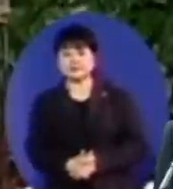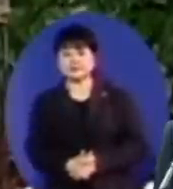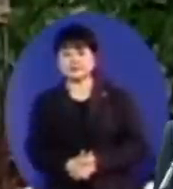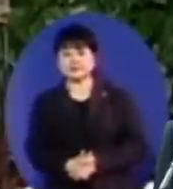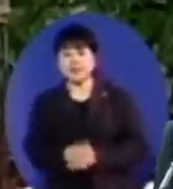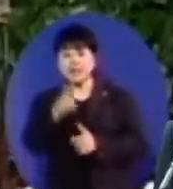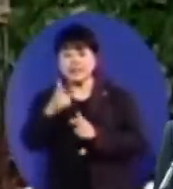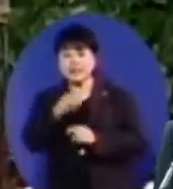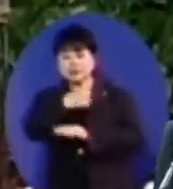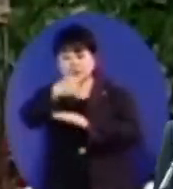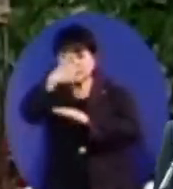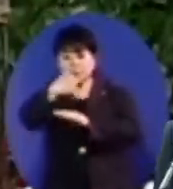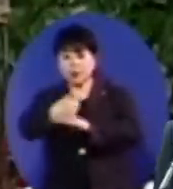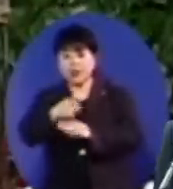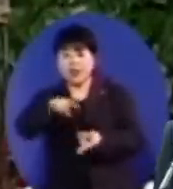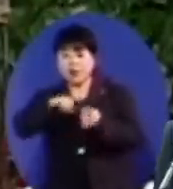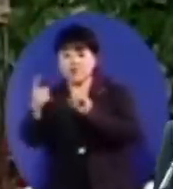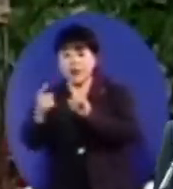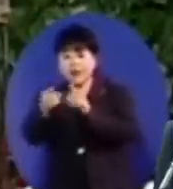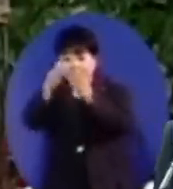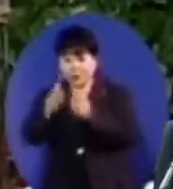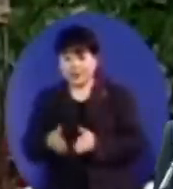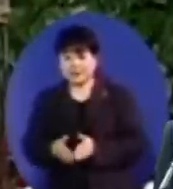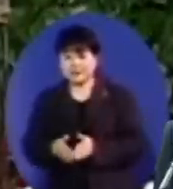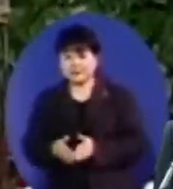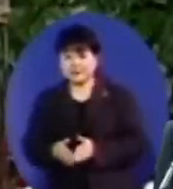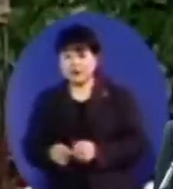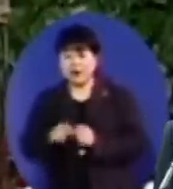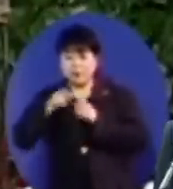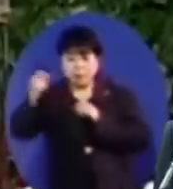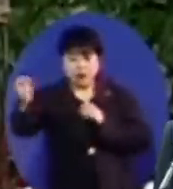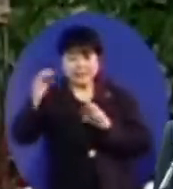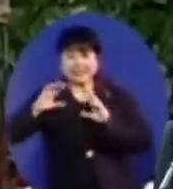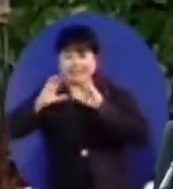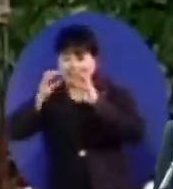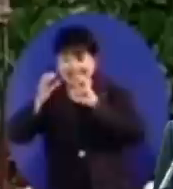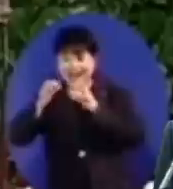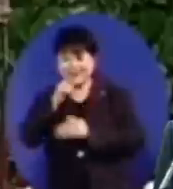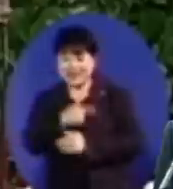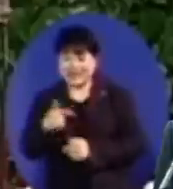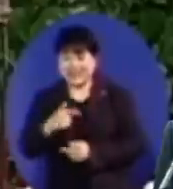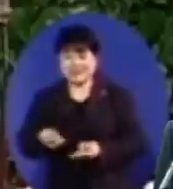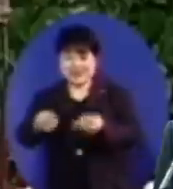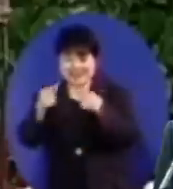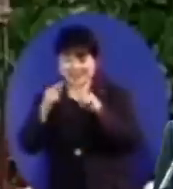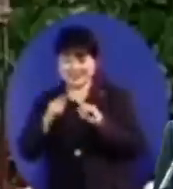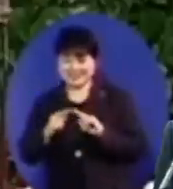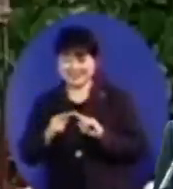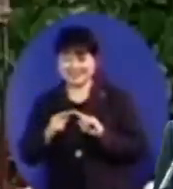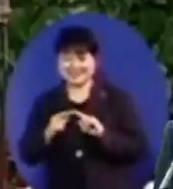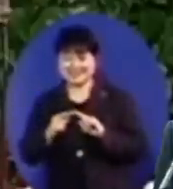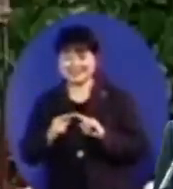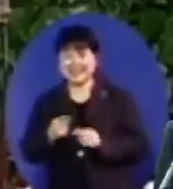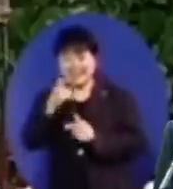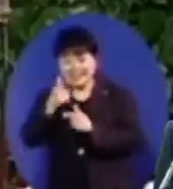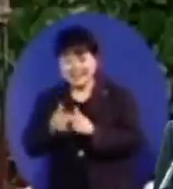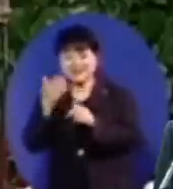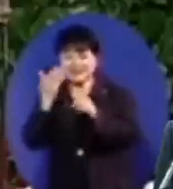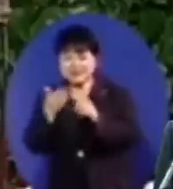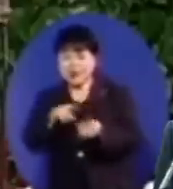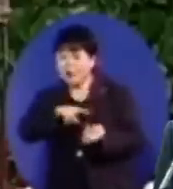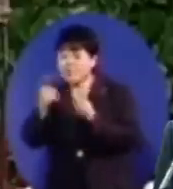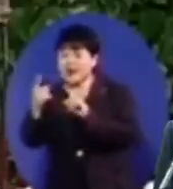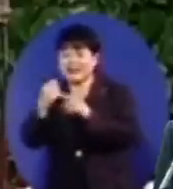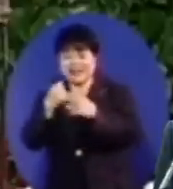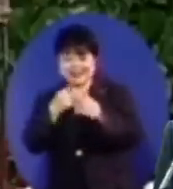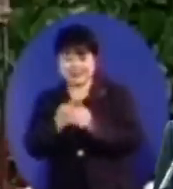그리고 예수 그리스도의 부활로 말미암아 그렇게 멀리 있던 천국이 우리 가슴 속에 들어왔습니다. 왜냐하면 예수님이